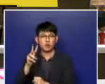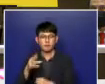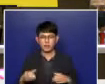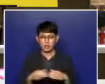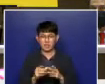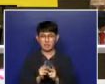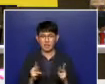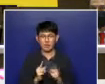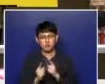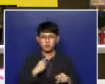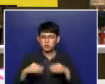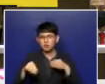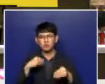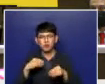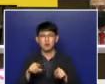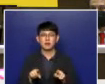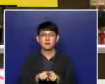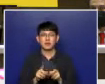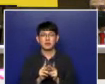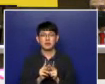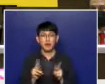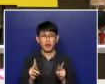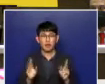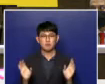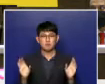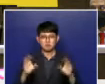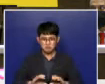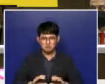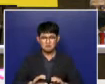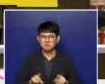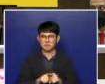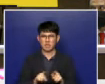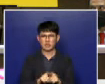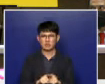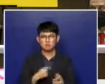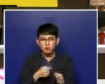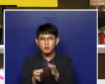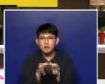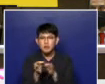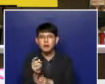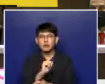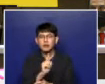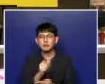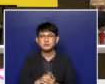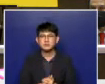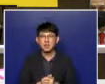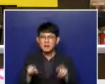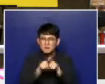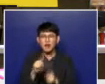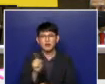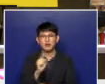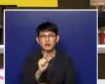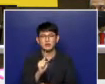คูคตลำลุกกาปัจจุบันเนี่ยปรากฏว่ารัฐบาลสมัยคุณ